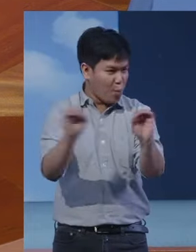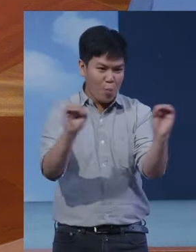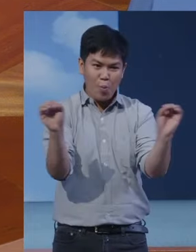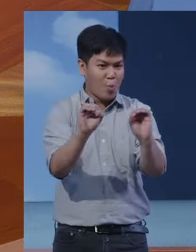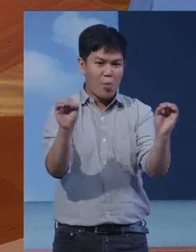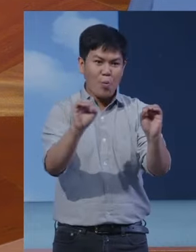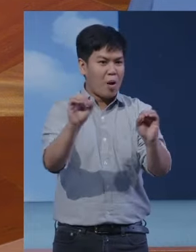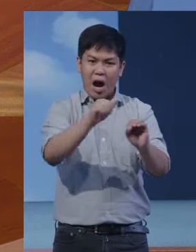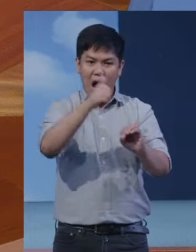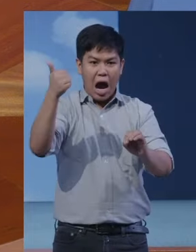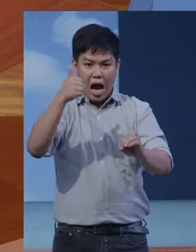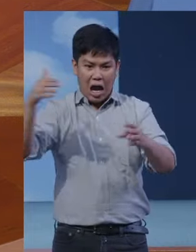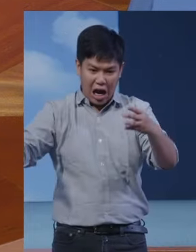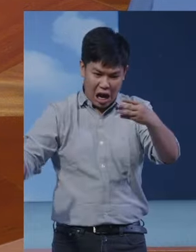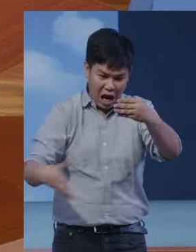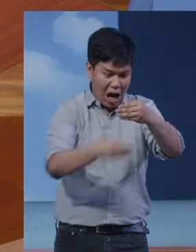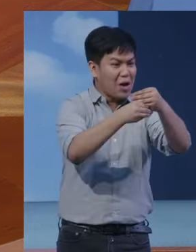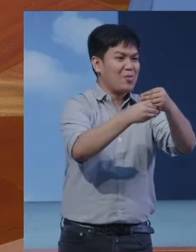kasamang